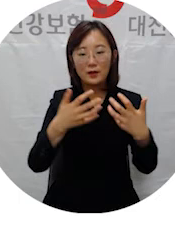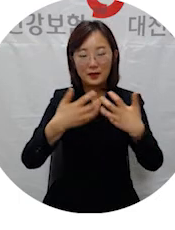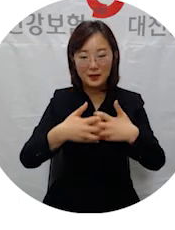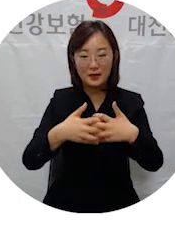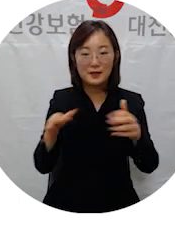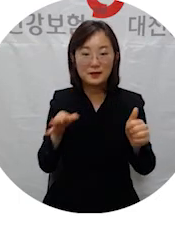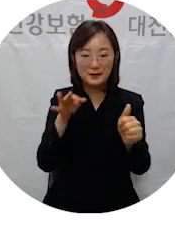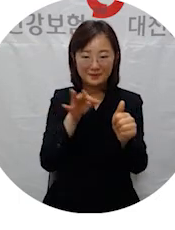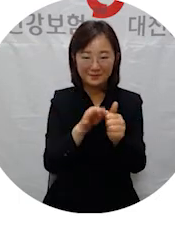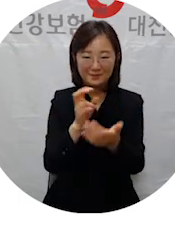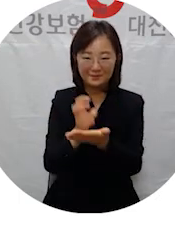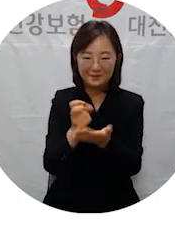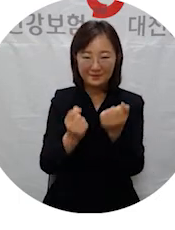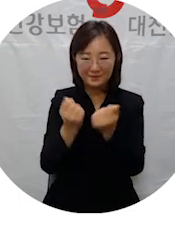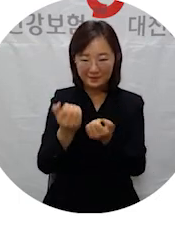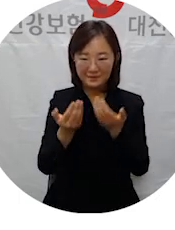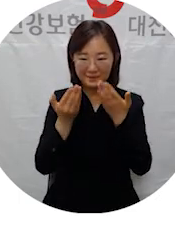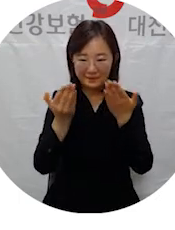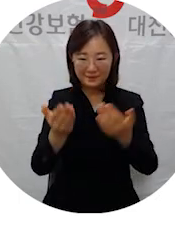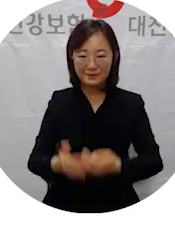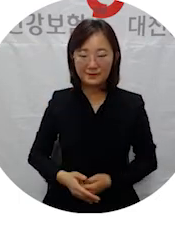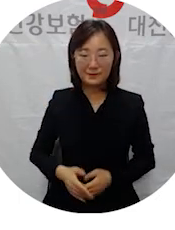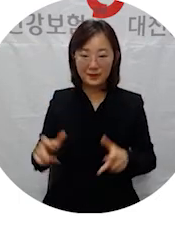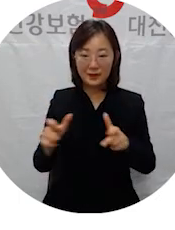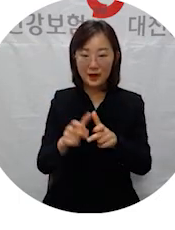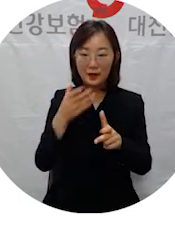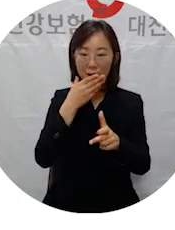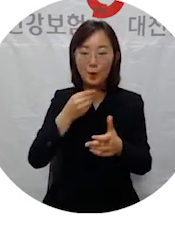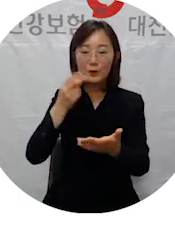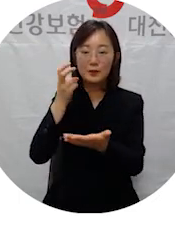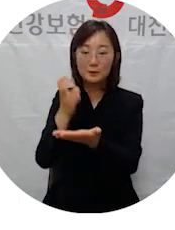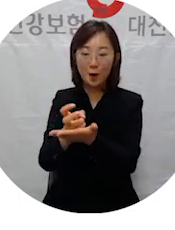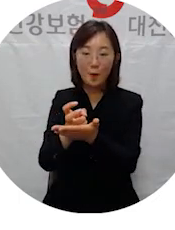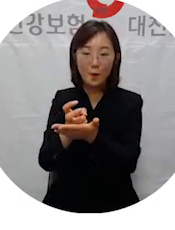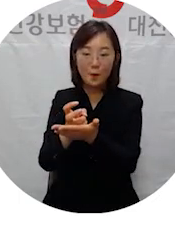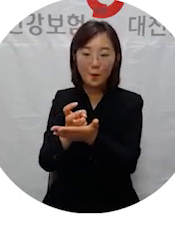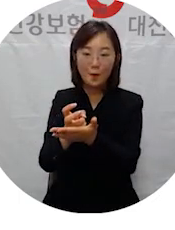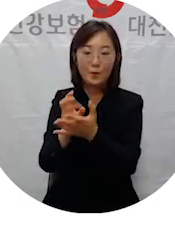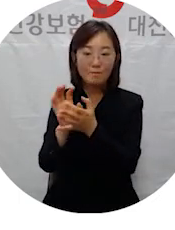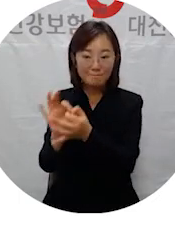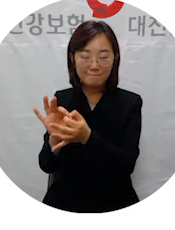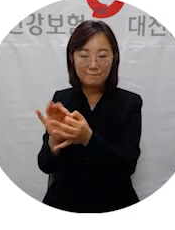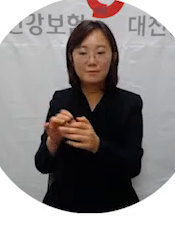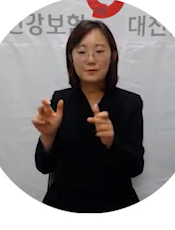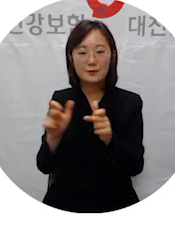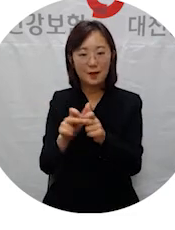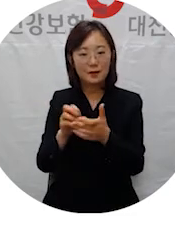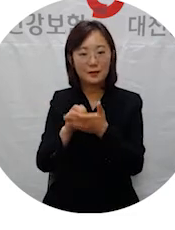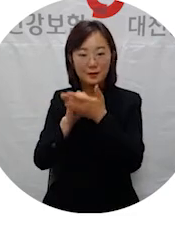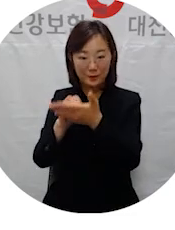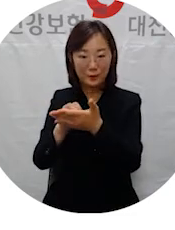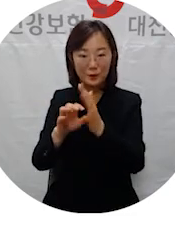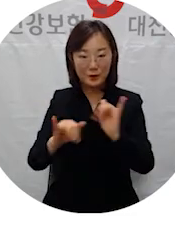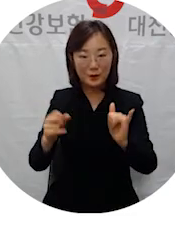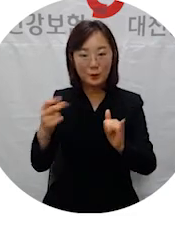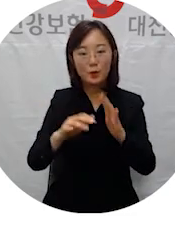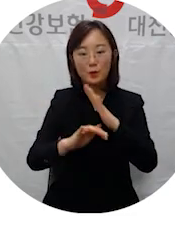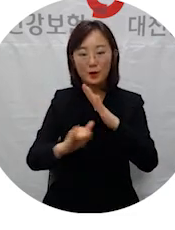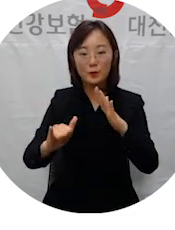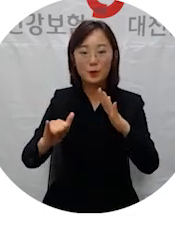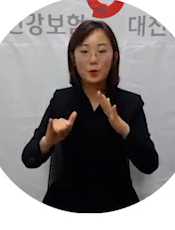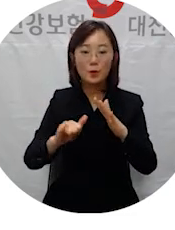급여비 지급제도에 대해서 보도록 하겠습니다. 장애인 복지법에 의하여 등록한 장애인인 가입자